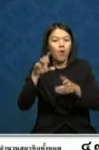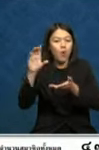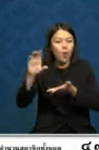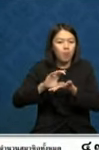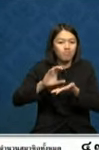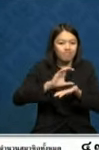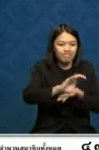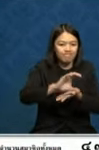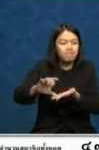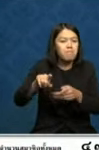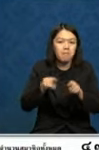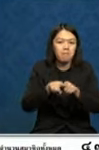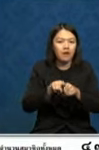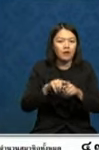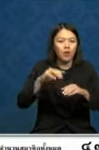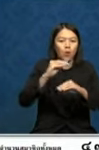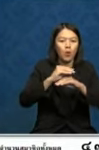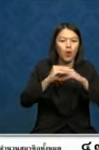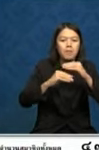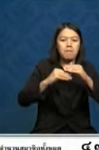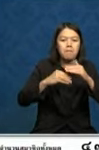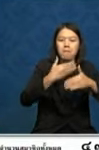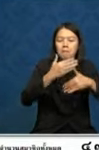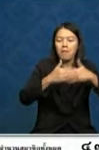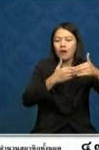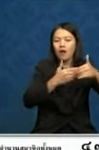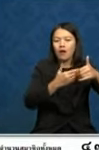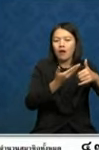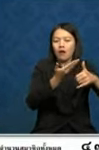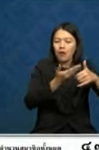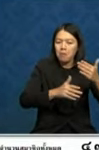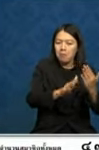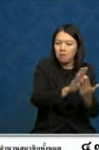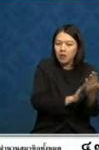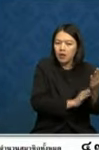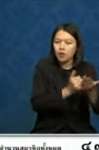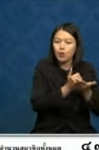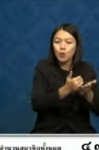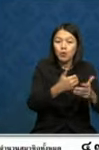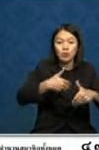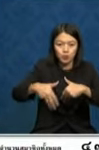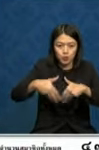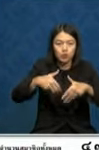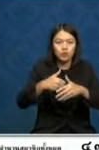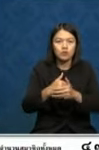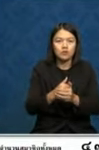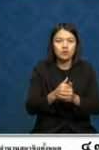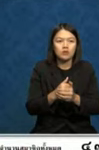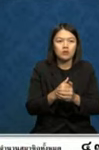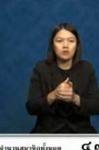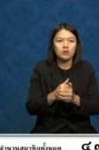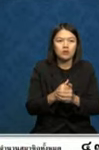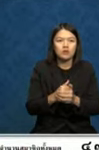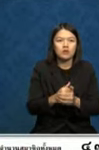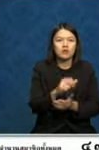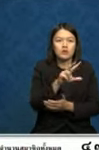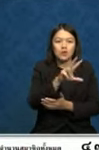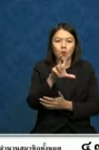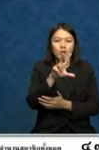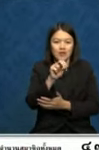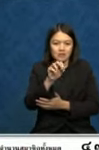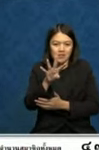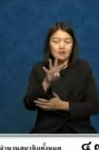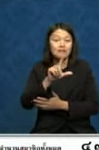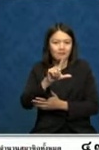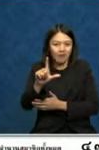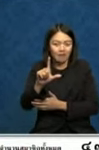ครับก็คือโครงการพัฒนาศักยภาพด้านการพัฒนาประเทศและการช่วยเหลือประชาชนรวมกัน334ล้านบาท